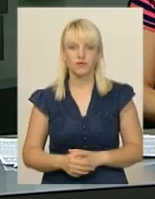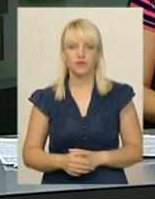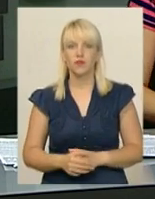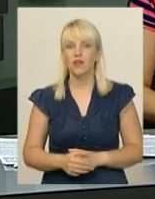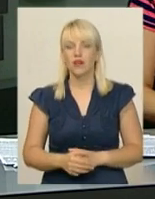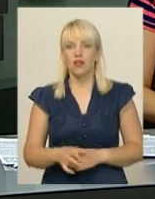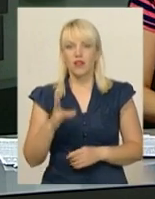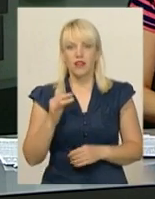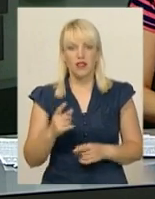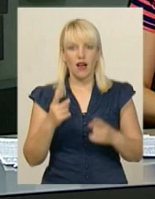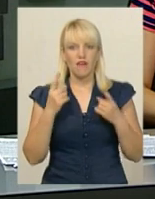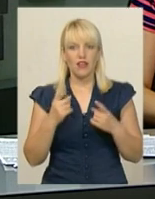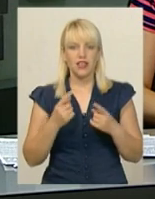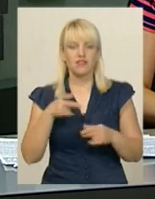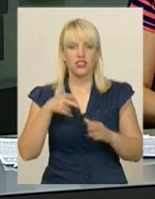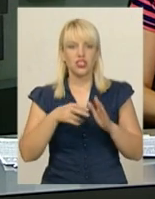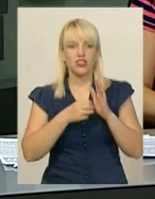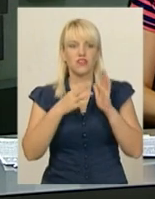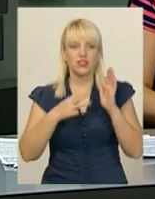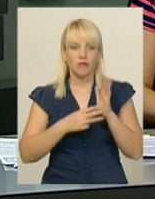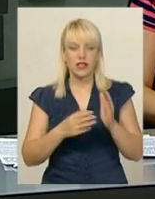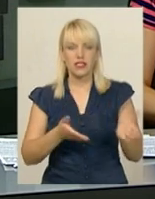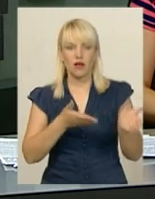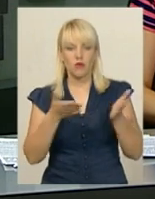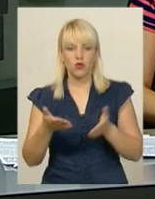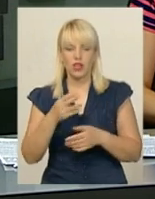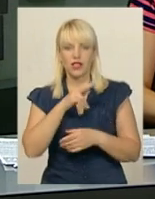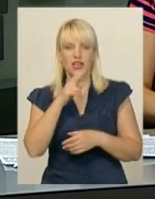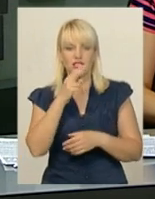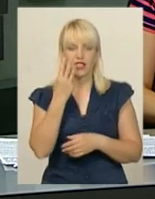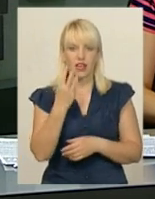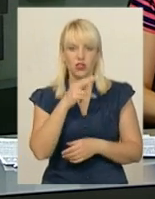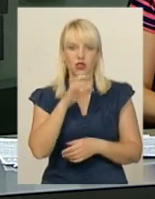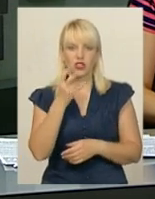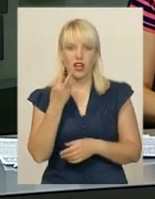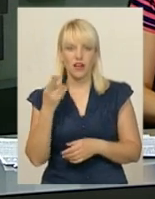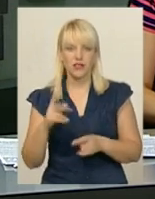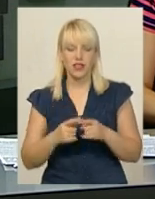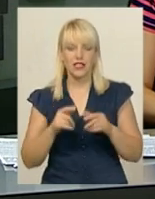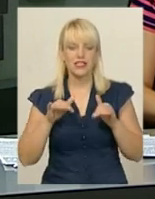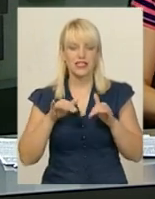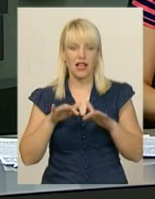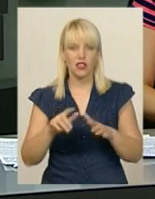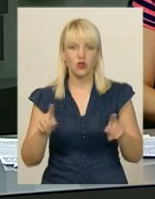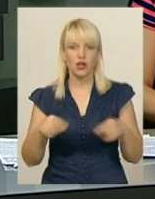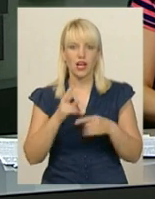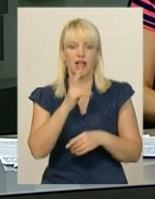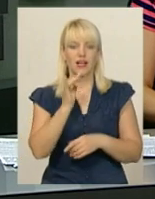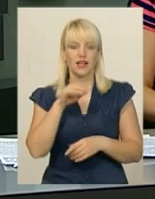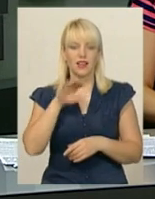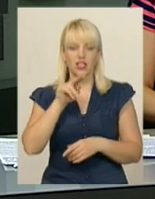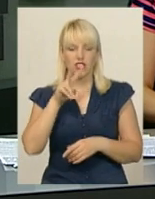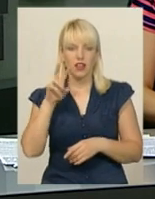На Велодень-2018 запрошують хмельничан 3 червня. Захід організовує громадська організація «Критична маса». Її голова